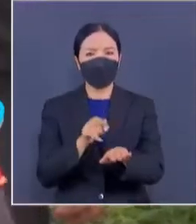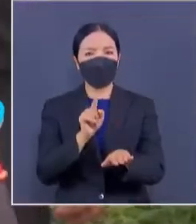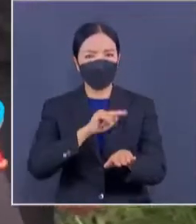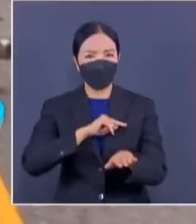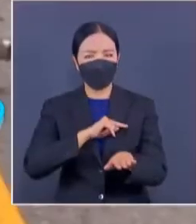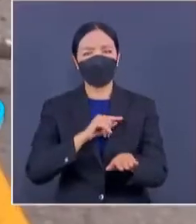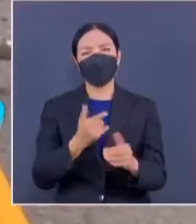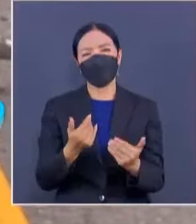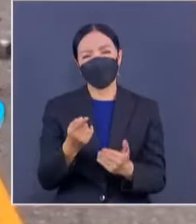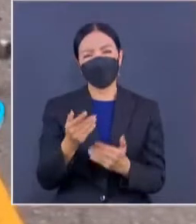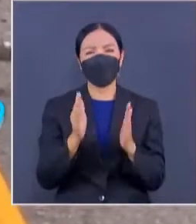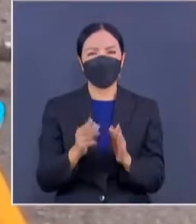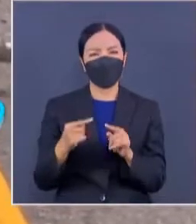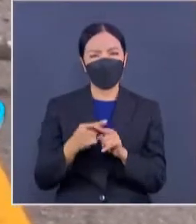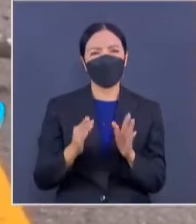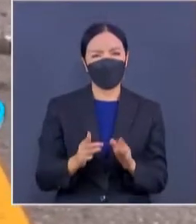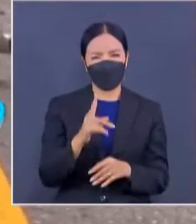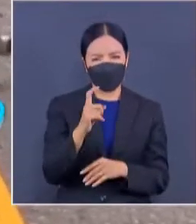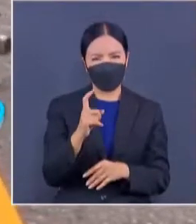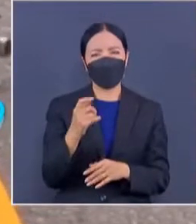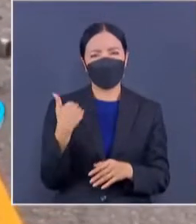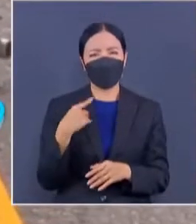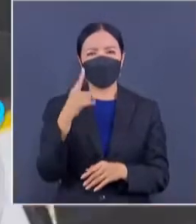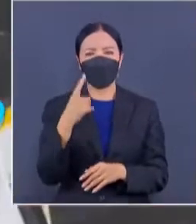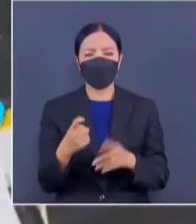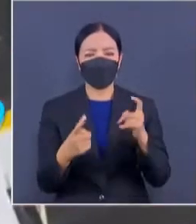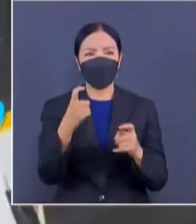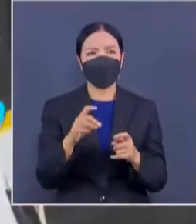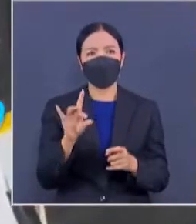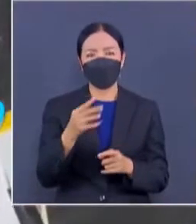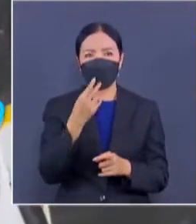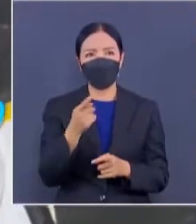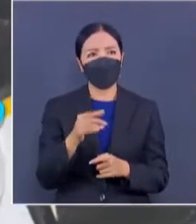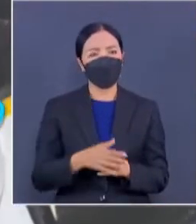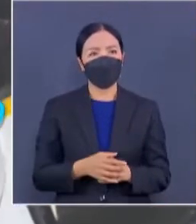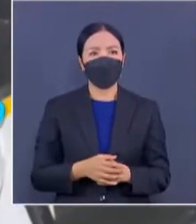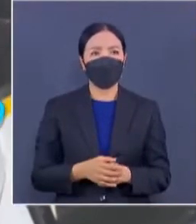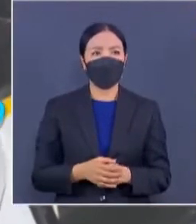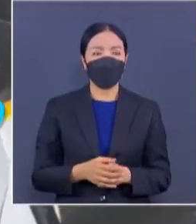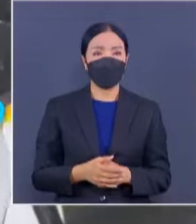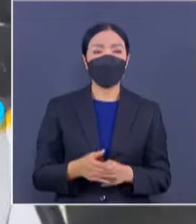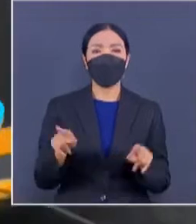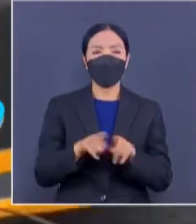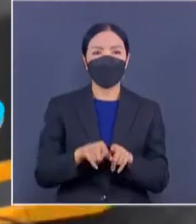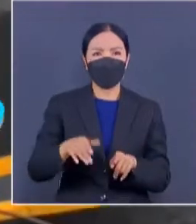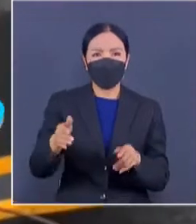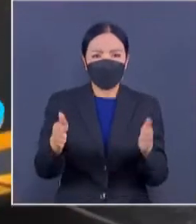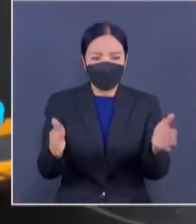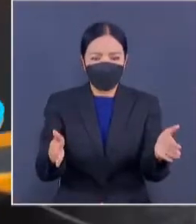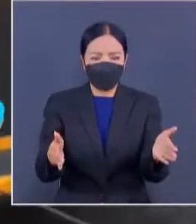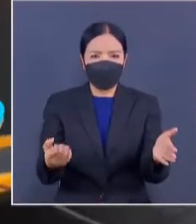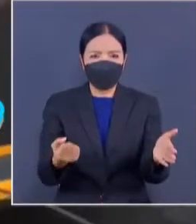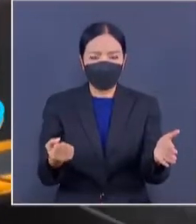หตุนี้เป็นเหตุทำให้มีผู้เสียชีวิตในหลายรายด้วยนะคร ับ จะเห็นจากสภาพที่เกิดเหตุนี่ชนตั้งแต่ต้นทางไปไม่ได้เบรกเล